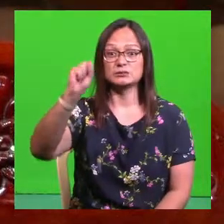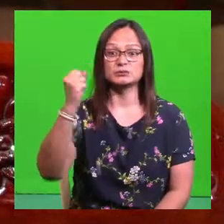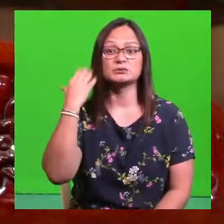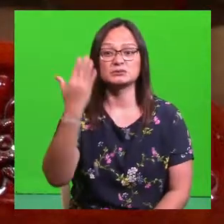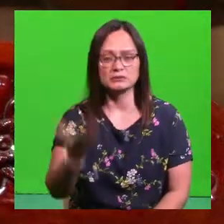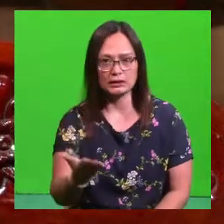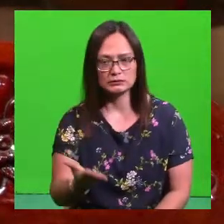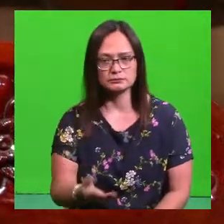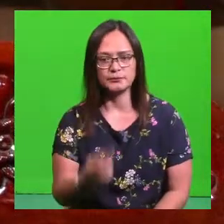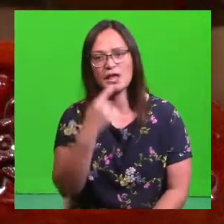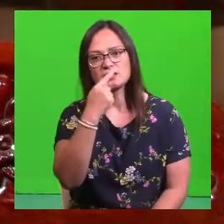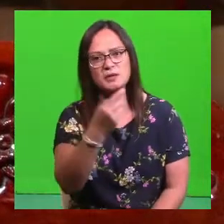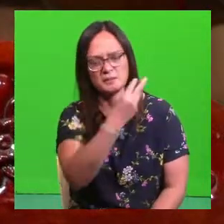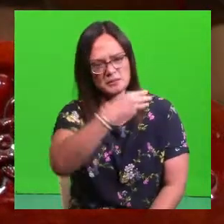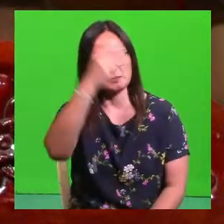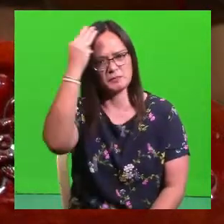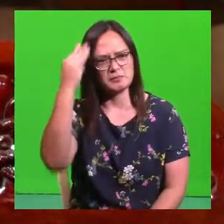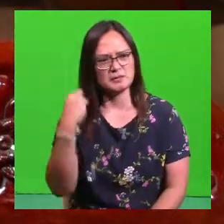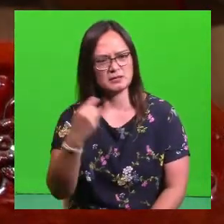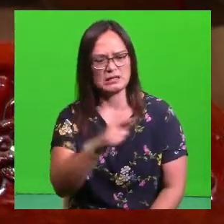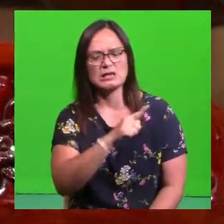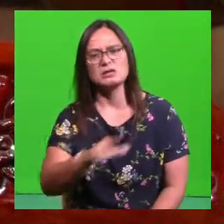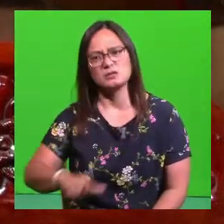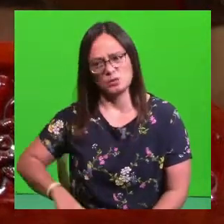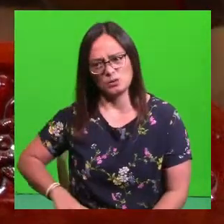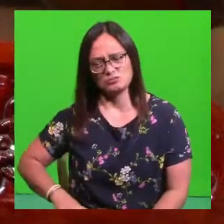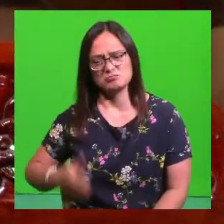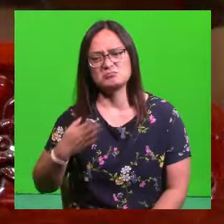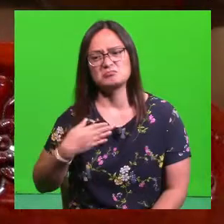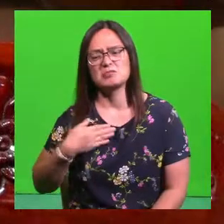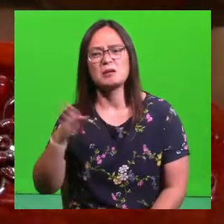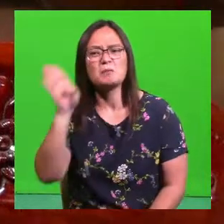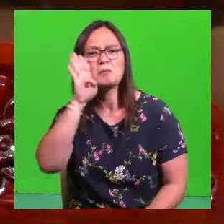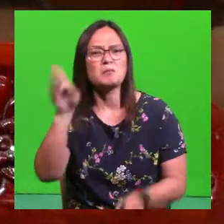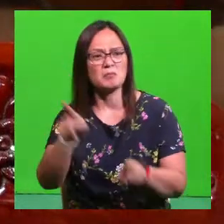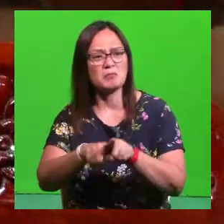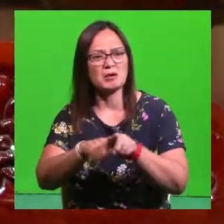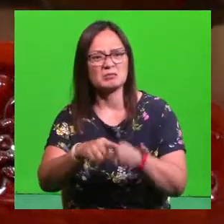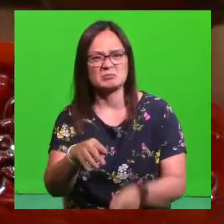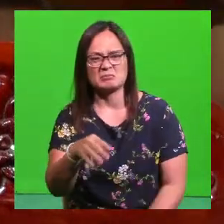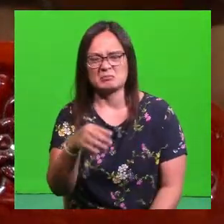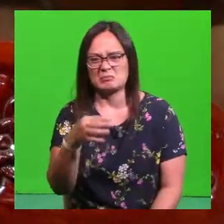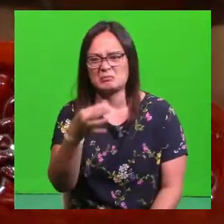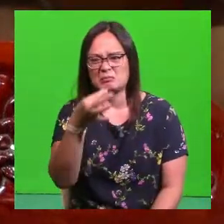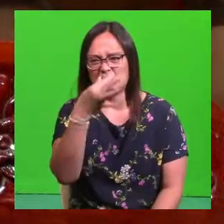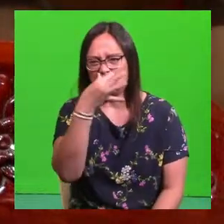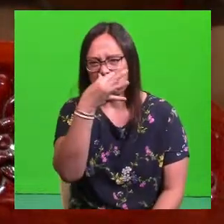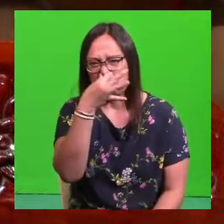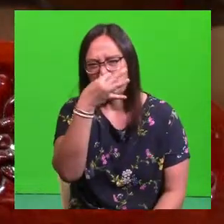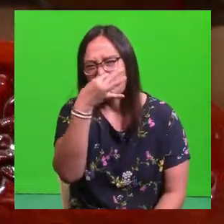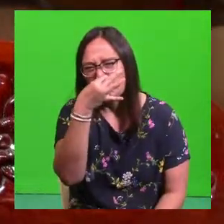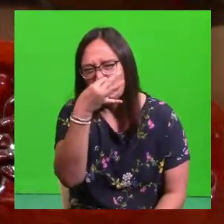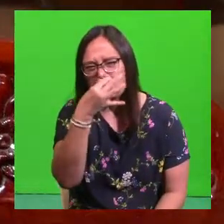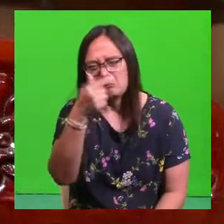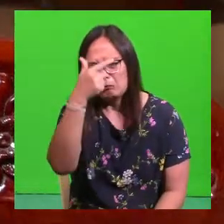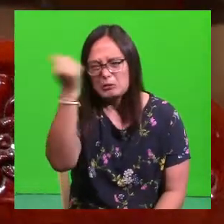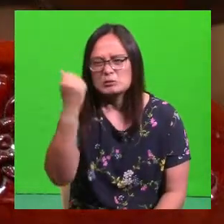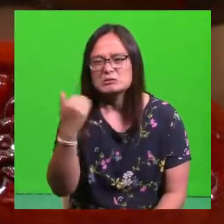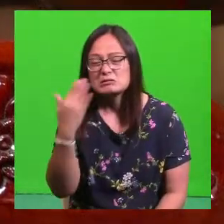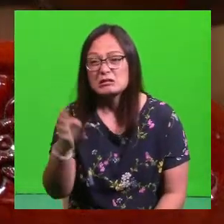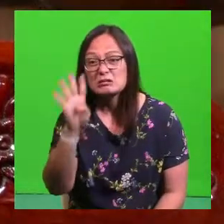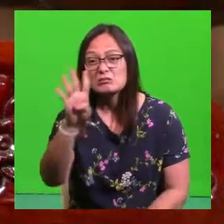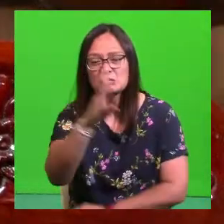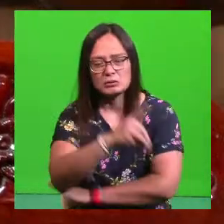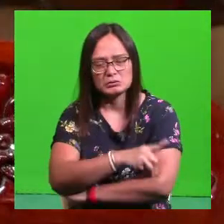by this time, he stinketh. Because he has been dead 4 days. Tumangis ang Panginoon. Jesus